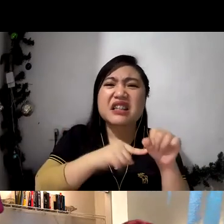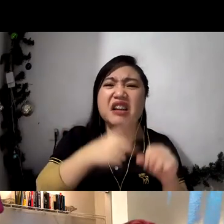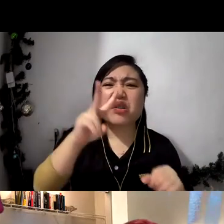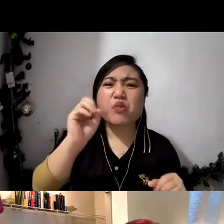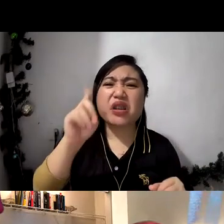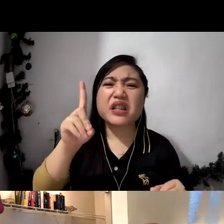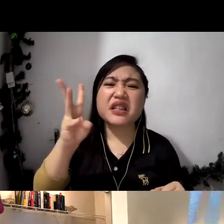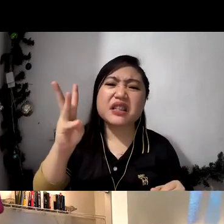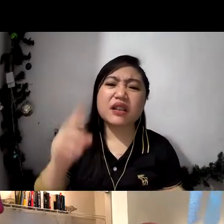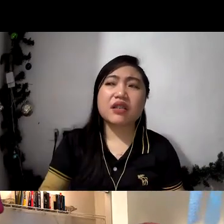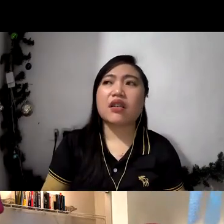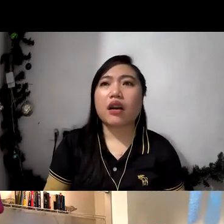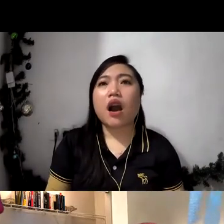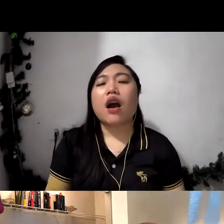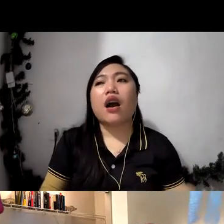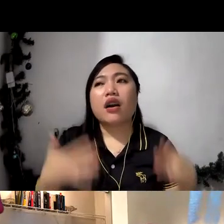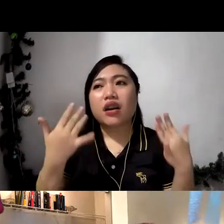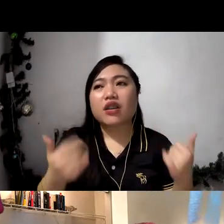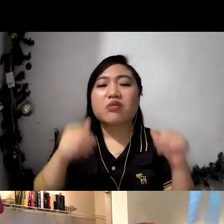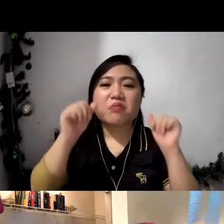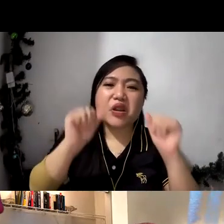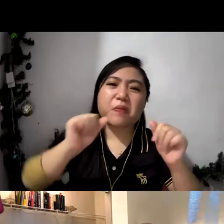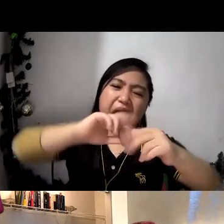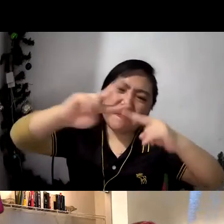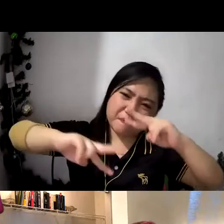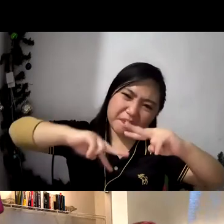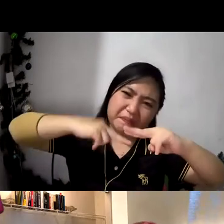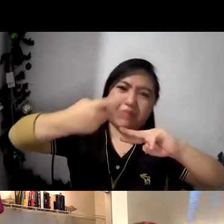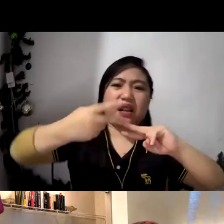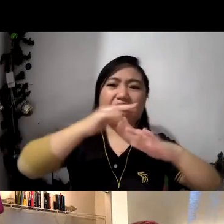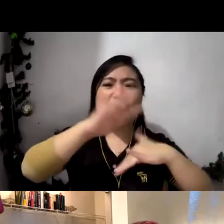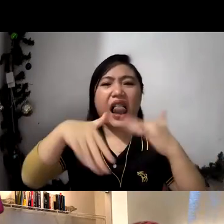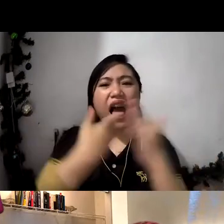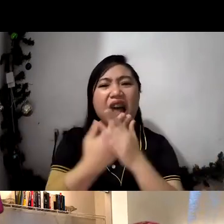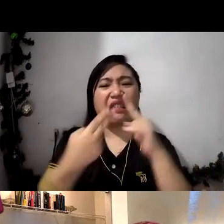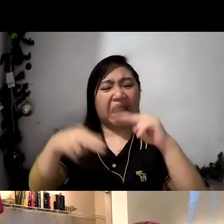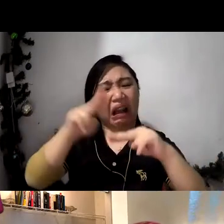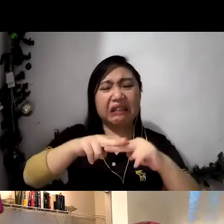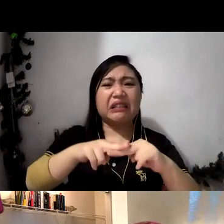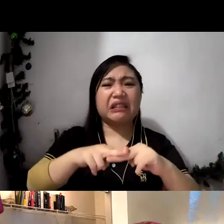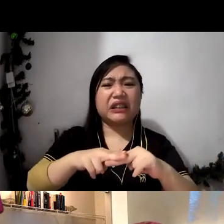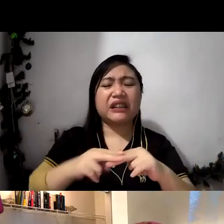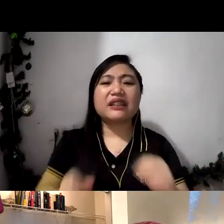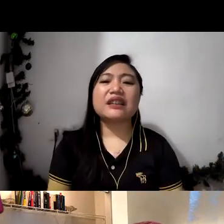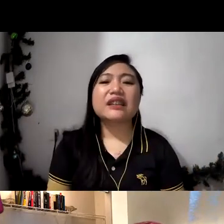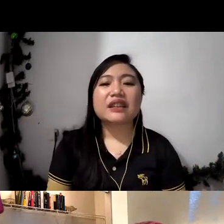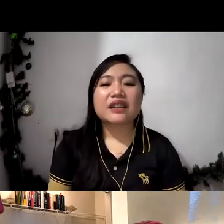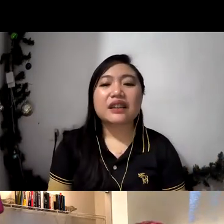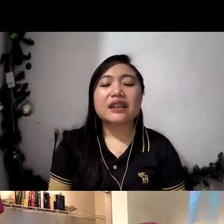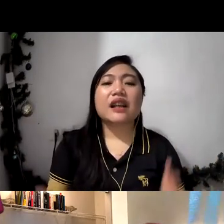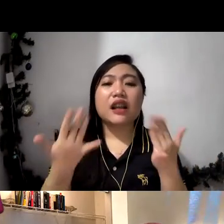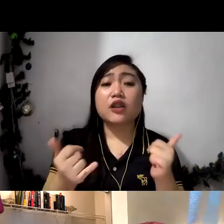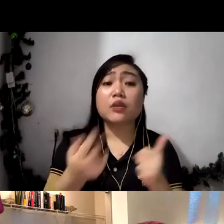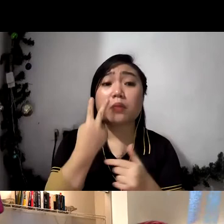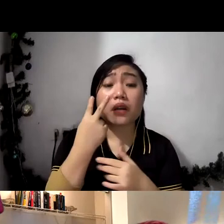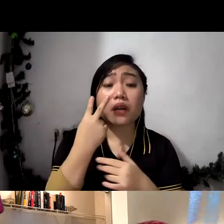ano, pwedeng magkaroon ng reversal lahat ng mga naging gains, no? And then yung ano, no, yung ensuring prosperous